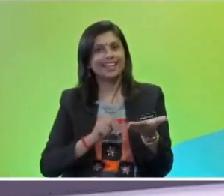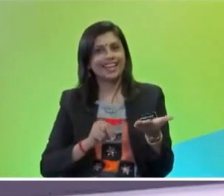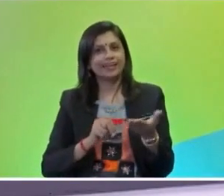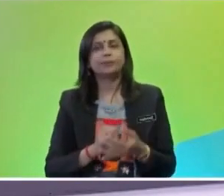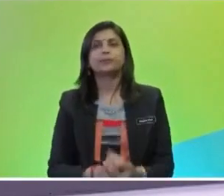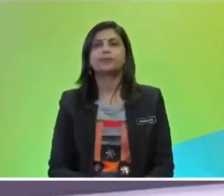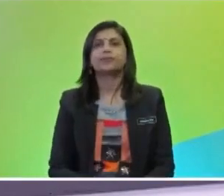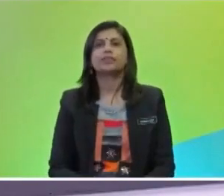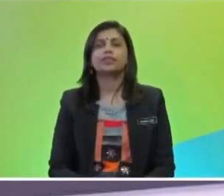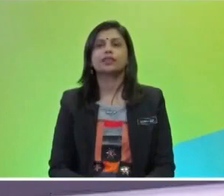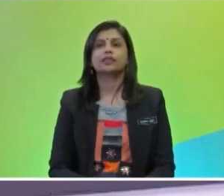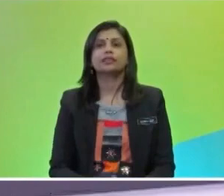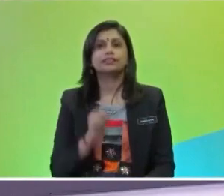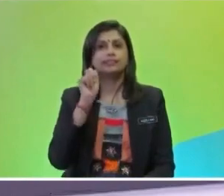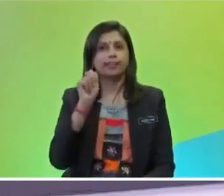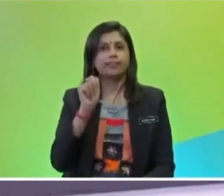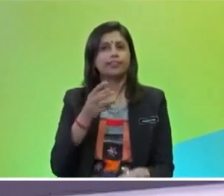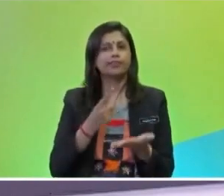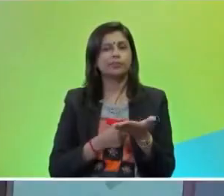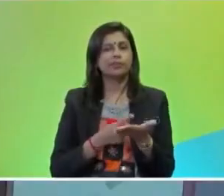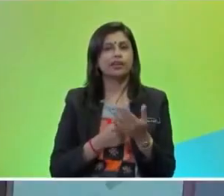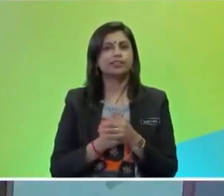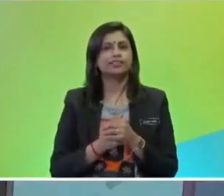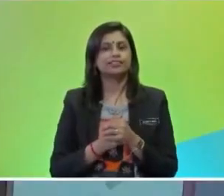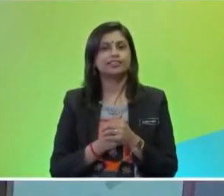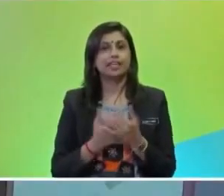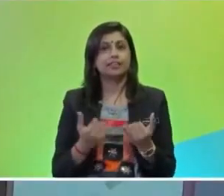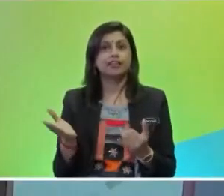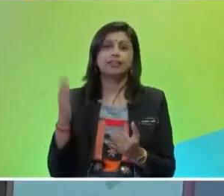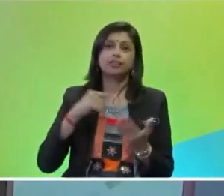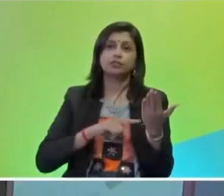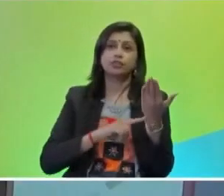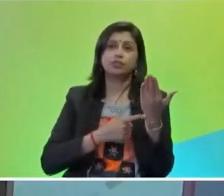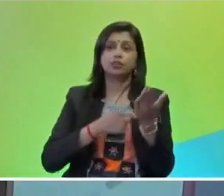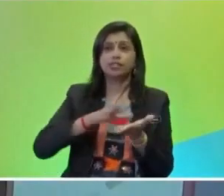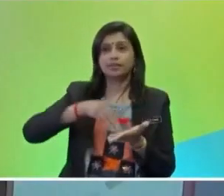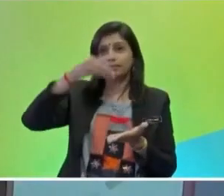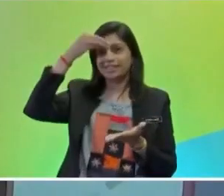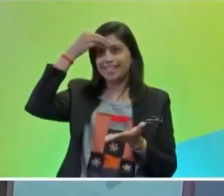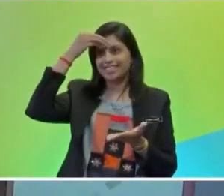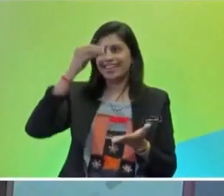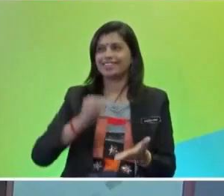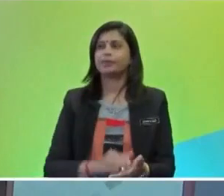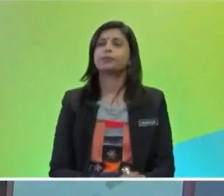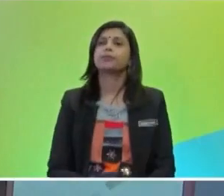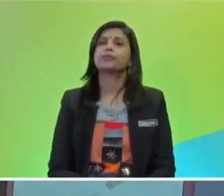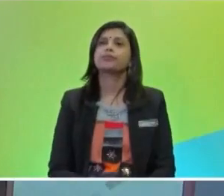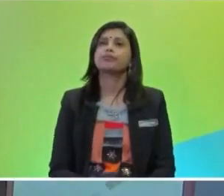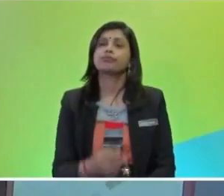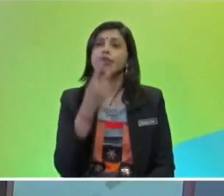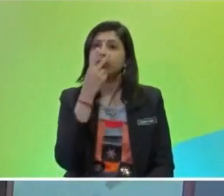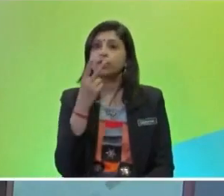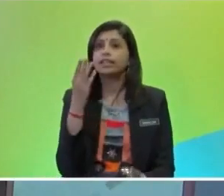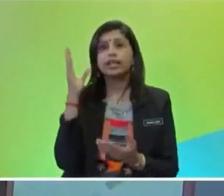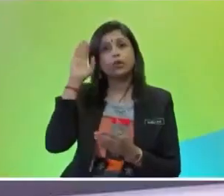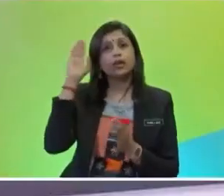dia. Okey, okay, Cikgu. Kita akan bincang selepas ini. Okey, jom kita mulakan pembelajaran. Okey, baik. Okey, Sean. Sebelum kita mula, saya akan tunjukkan